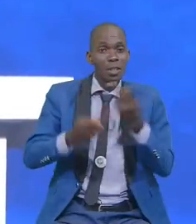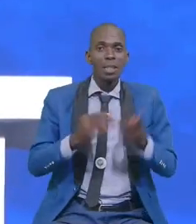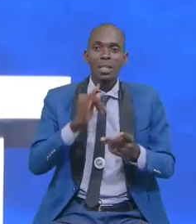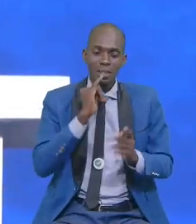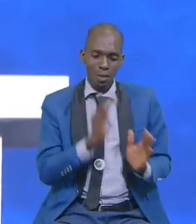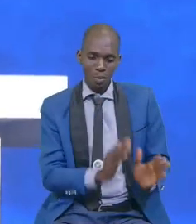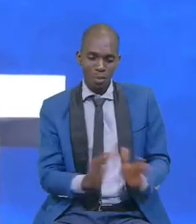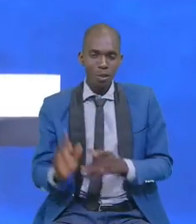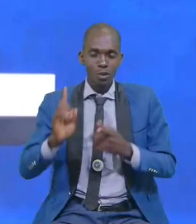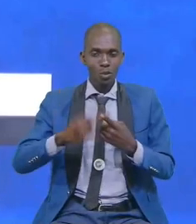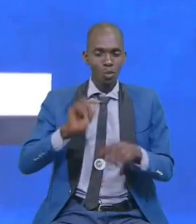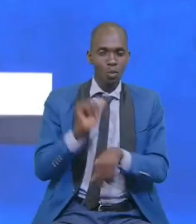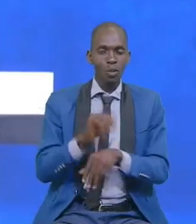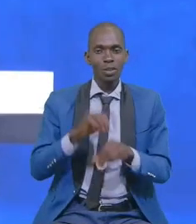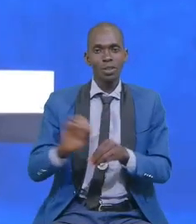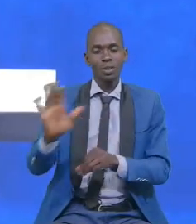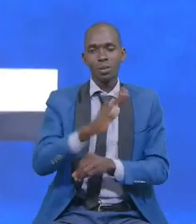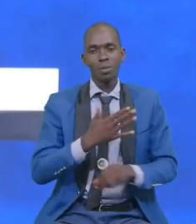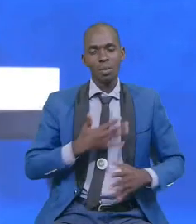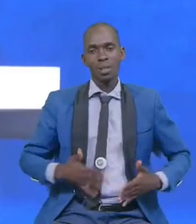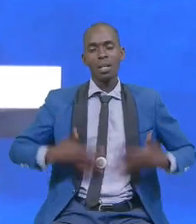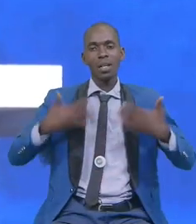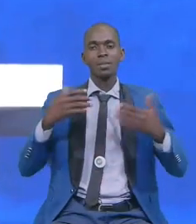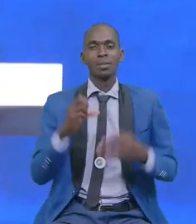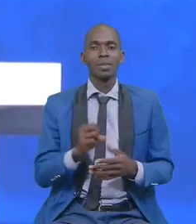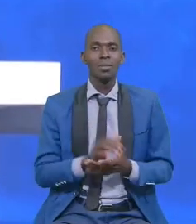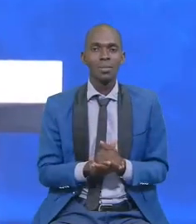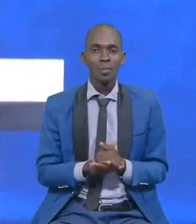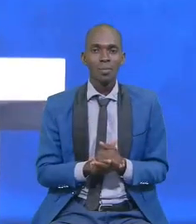Et la visitation glorieuse est sur le point d'avoir lieu dans nos vies.